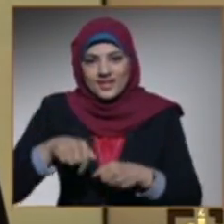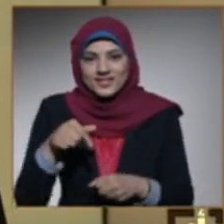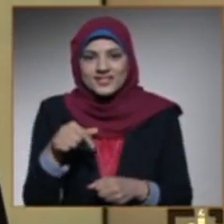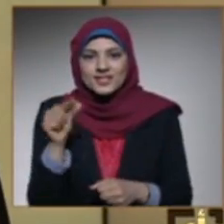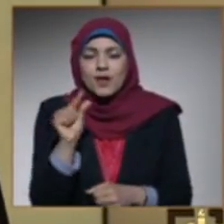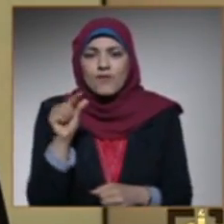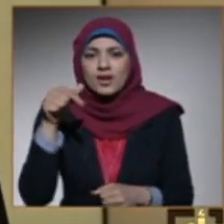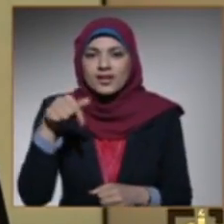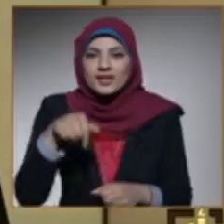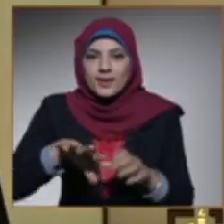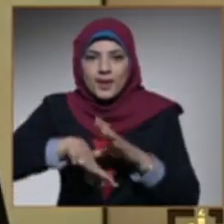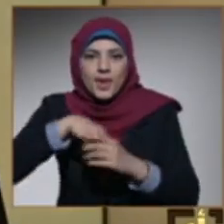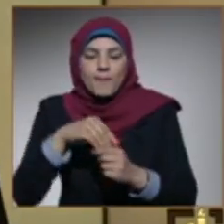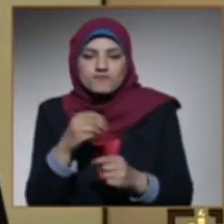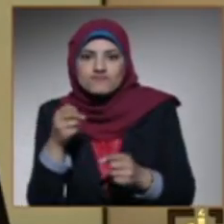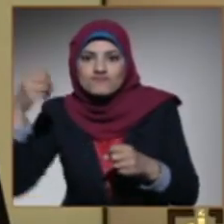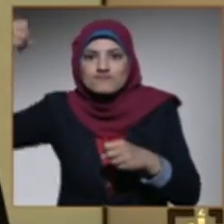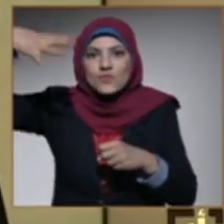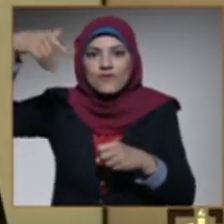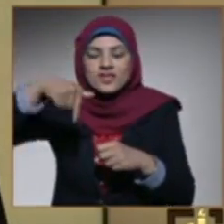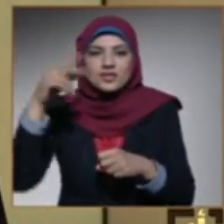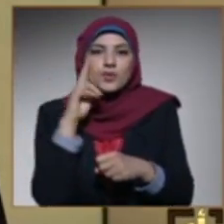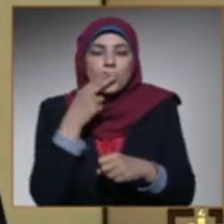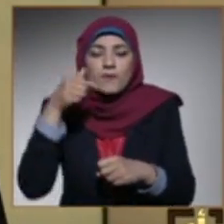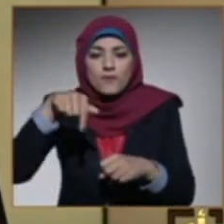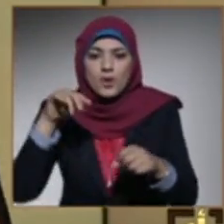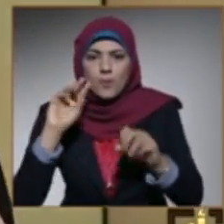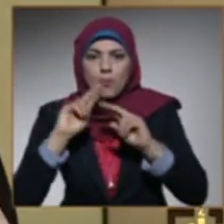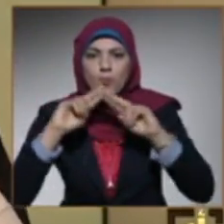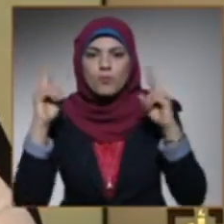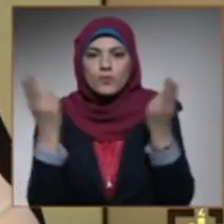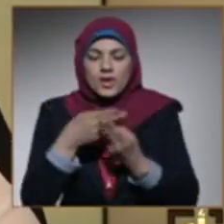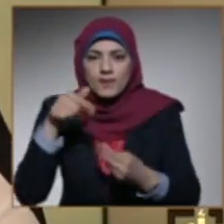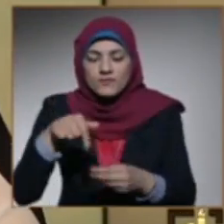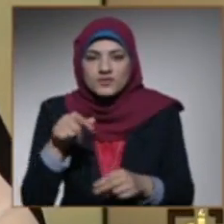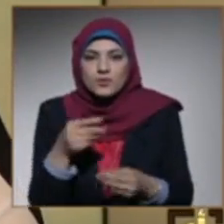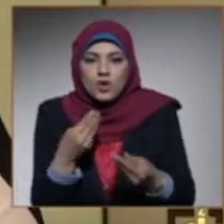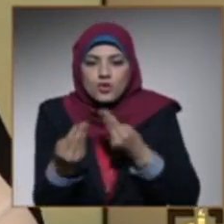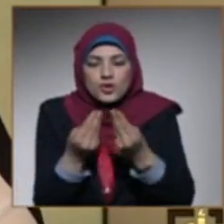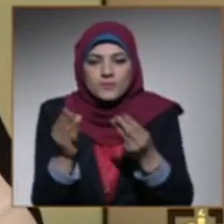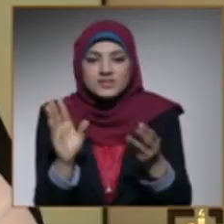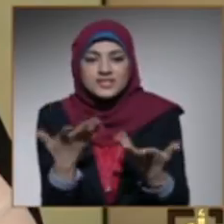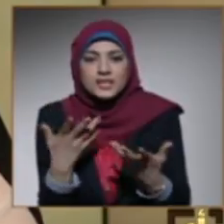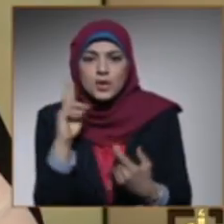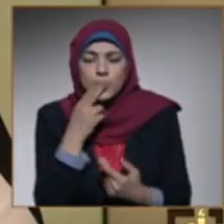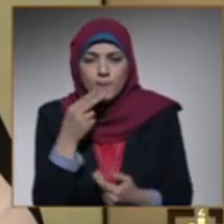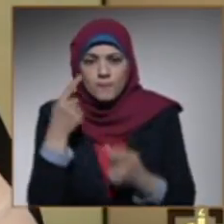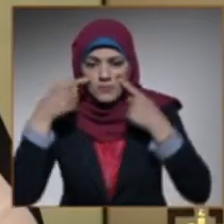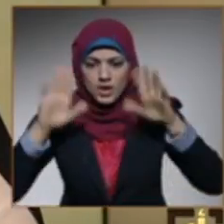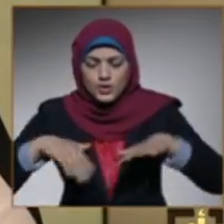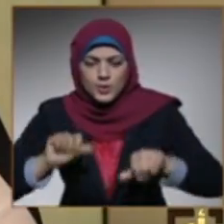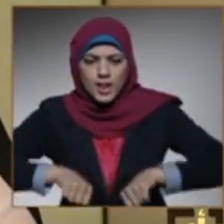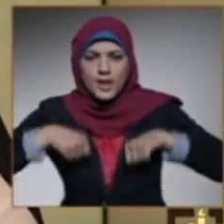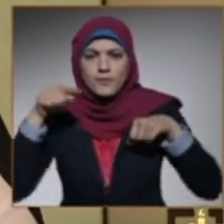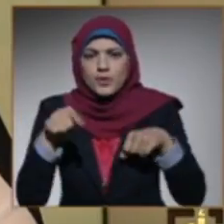الضوء أكثر على هذه الفئة من المجتمع، هنناقش معاهم كيف يعيش الصم والبكم حياتهم، إيه هي أبرز